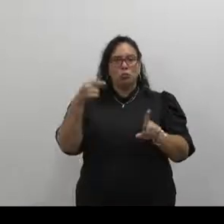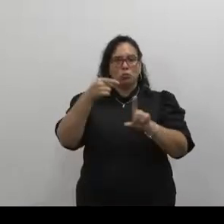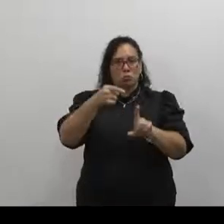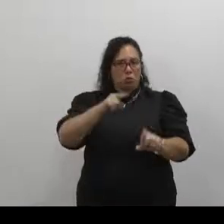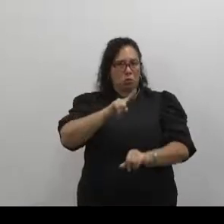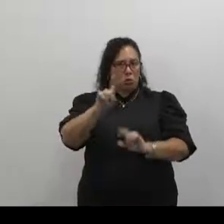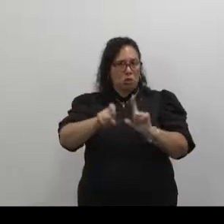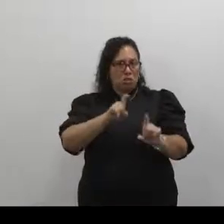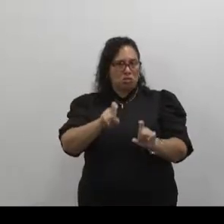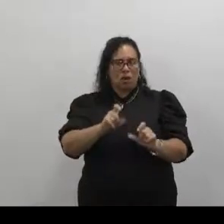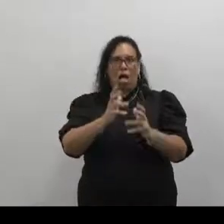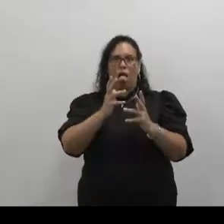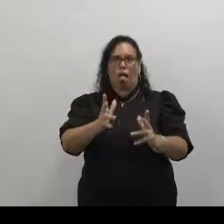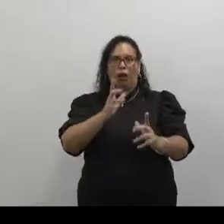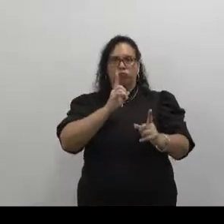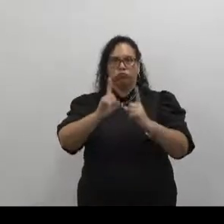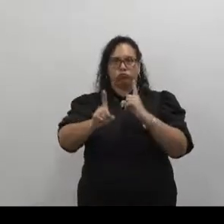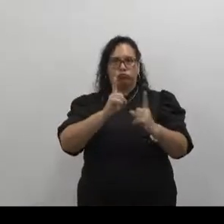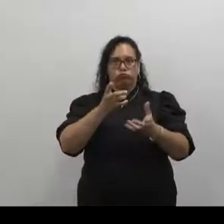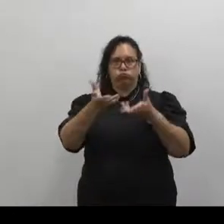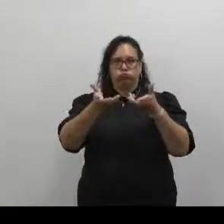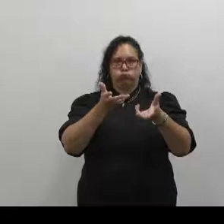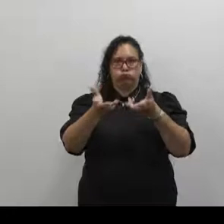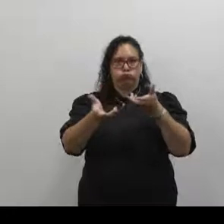ha nâng cá đặc trình chun